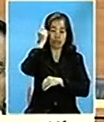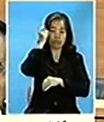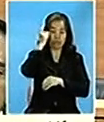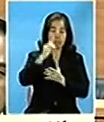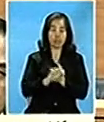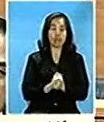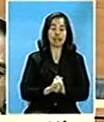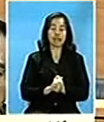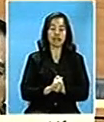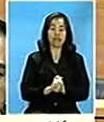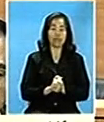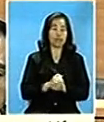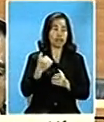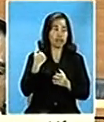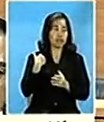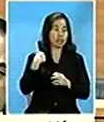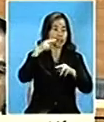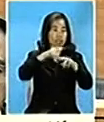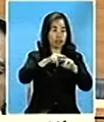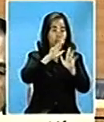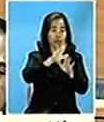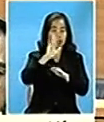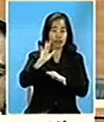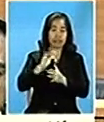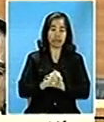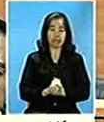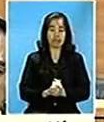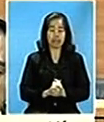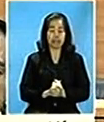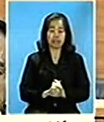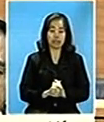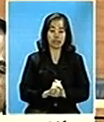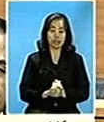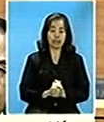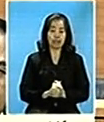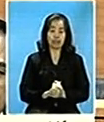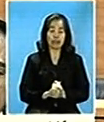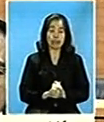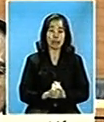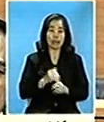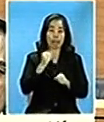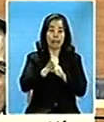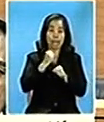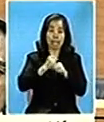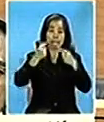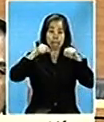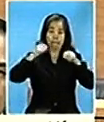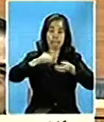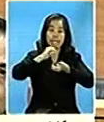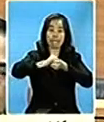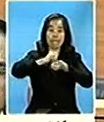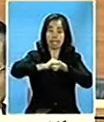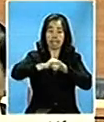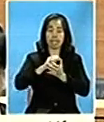ดอะไรขึ้นนะคะเมื่อท่านนั่งอยู่ตรงนั้นแล้วนะคะพันธกรณีต่ออนุสัญญาที่เราเรียกกันที่เ